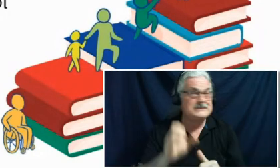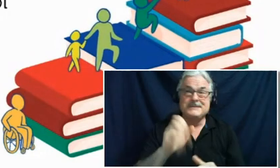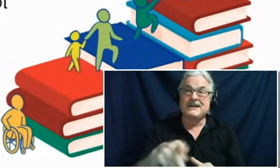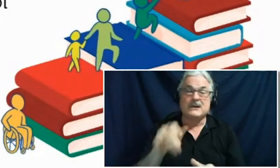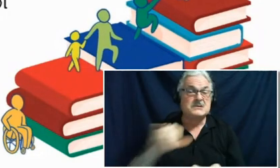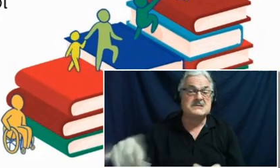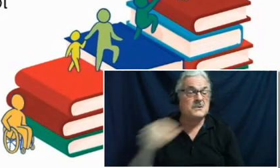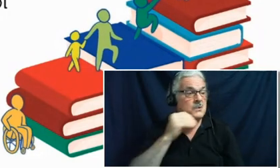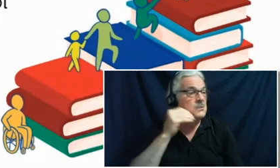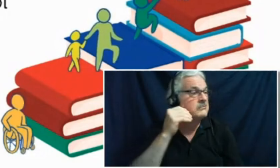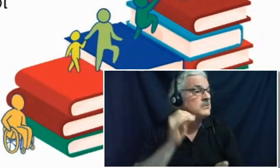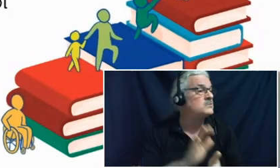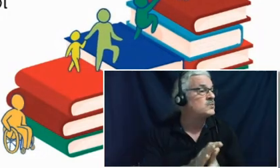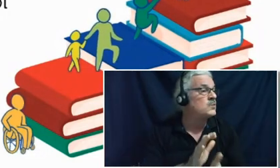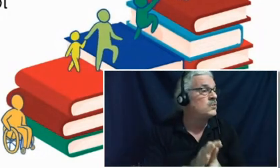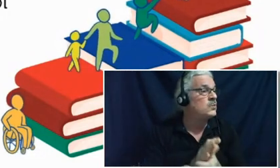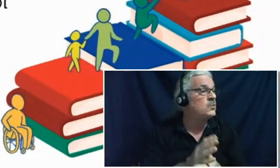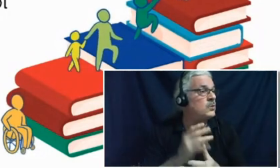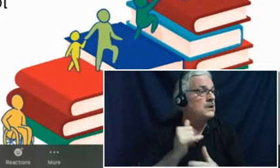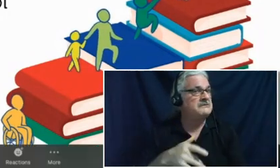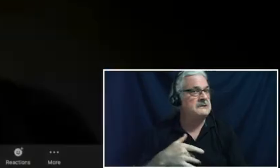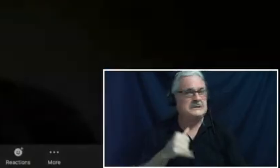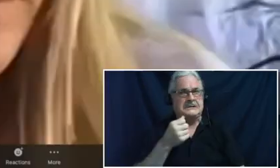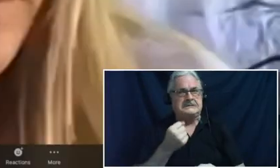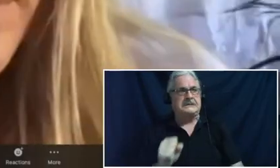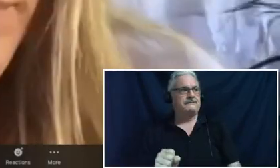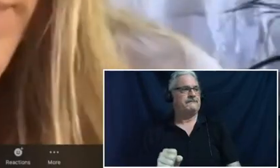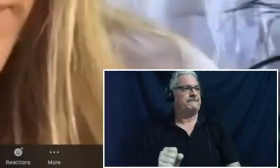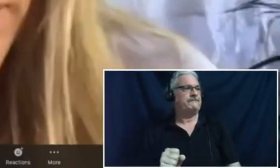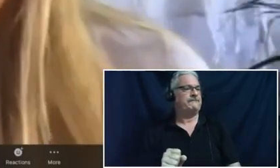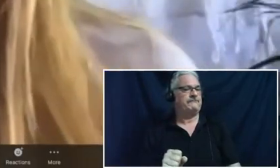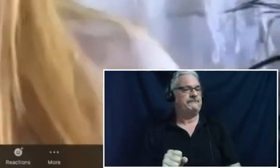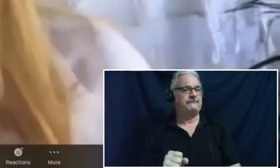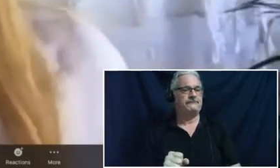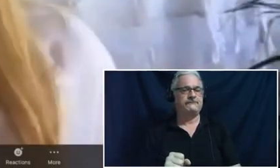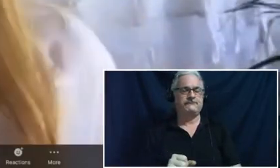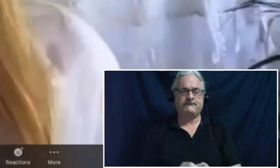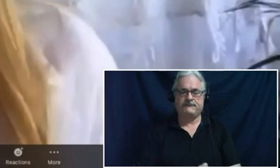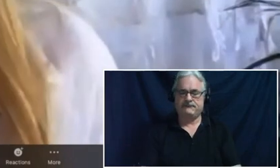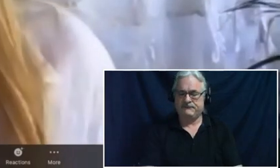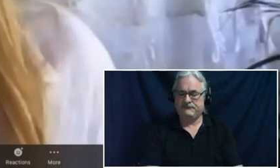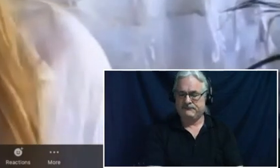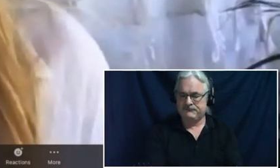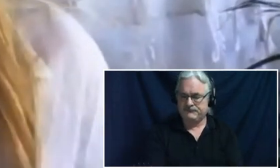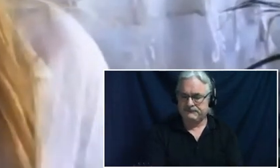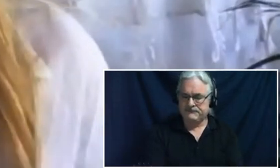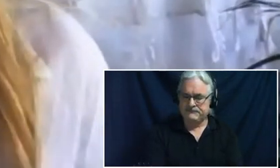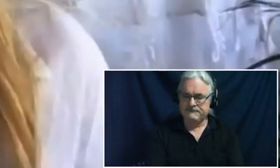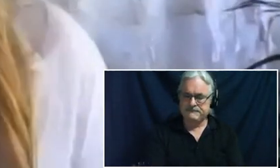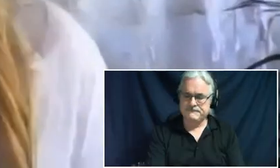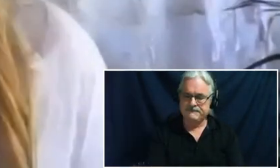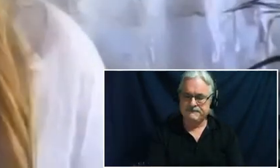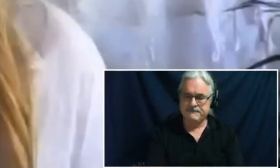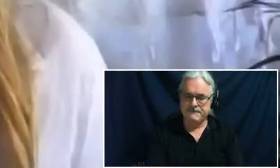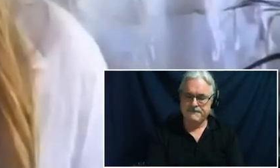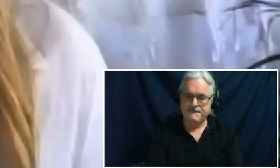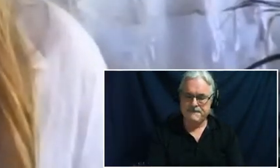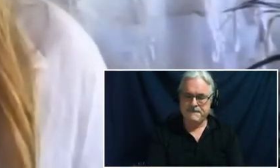États-Unis, il y a des risques que certains élèves restent chez eux plutôt que d'aller à l'école,